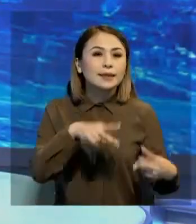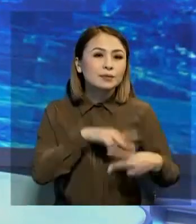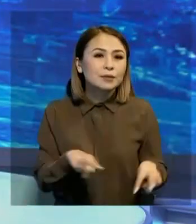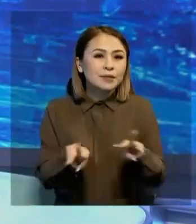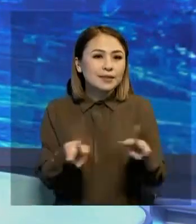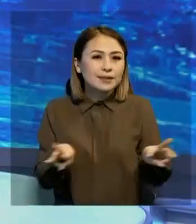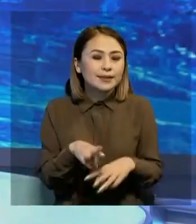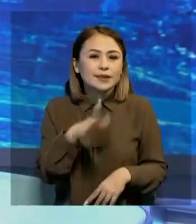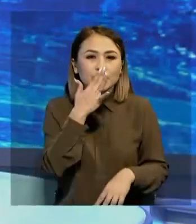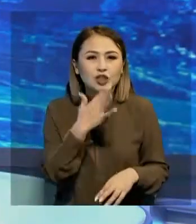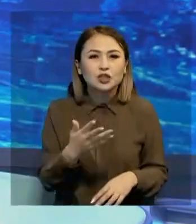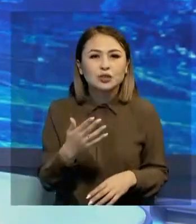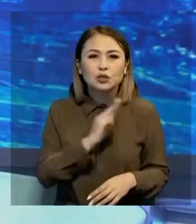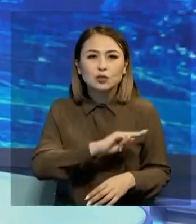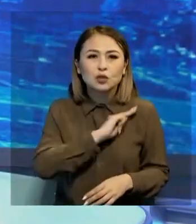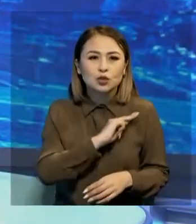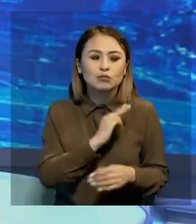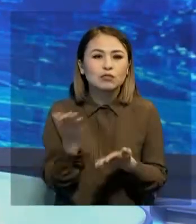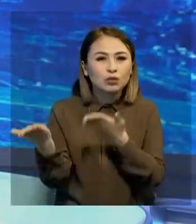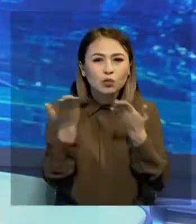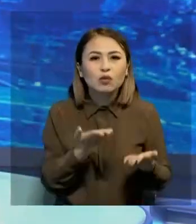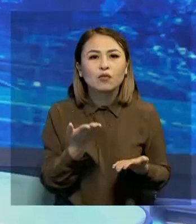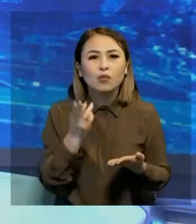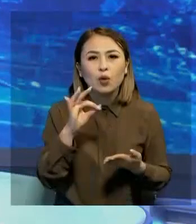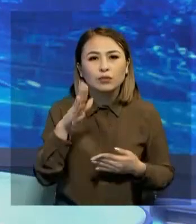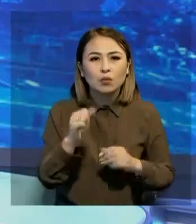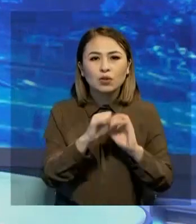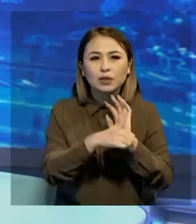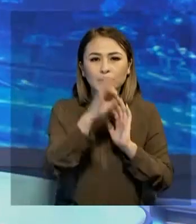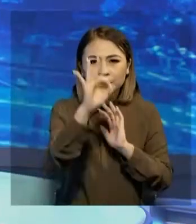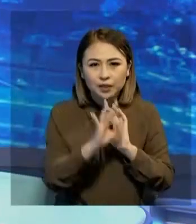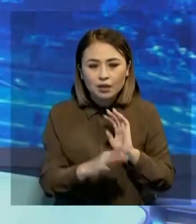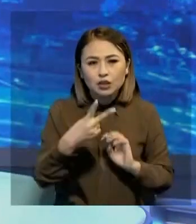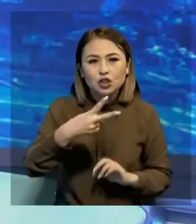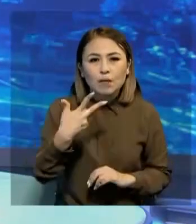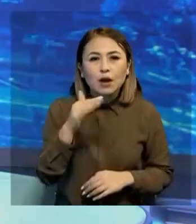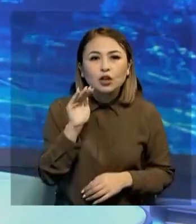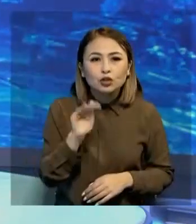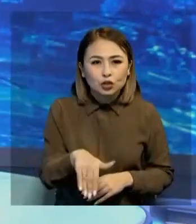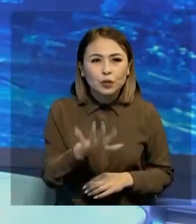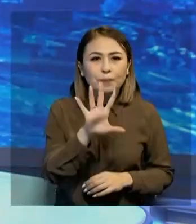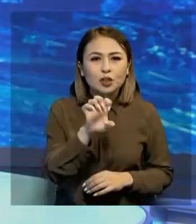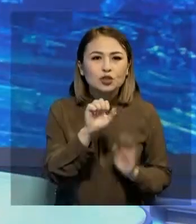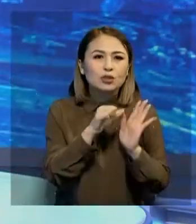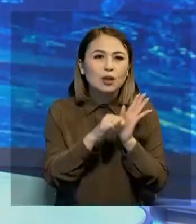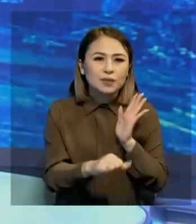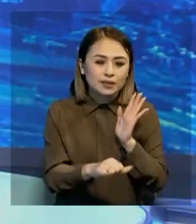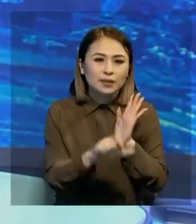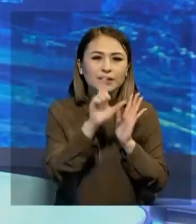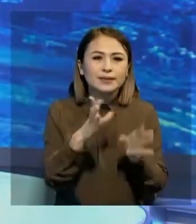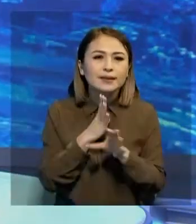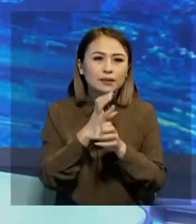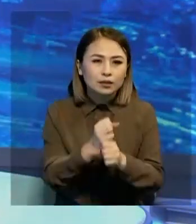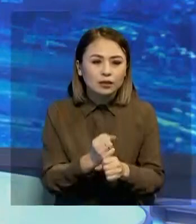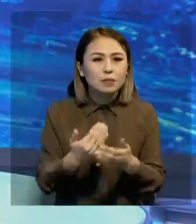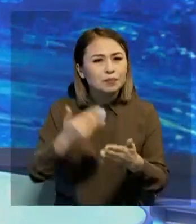Еңбек министрлігі елге шетелдік жұмыс күшін тарту квотасын 16%-ке, яғни 23560 адамға